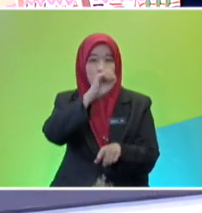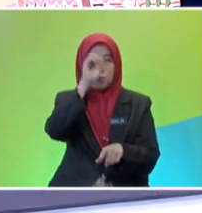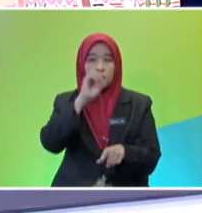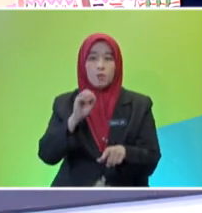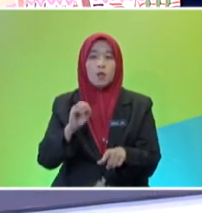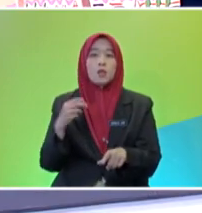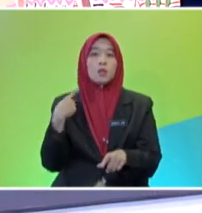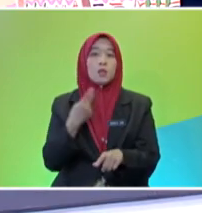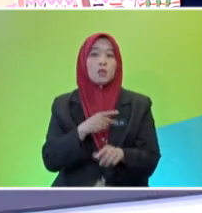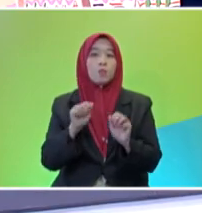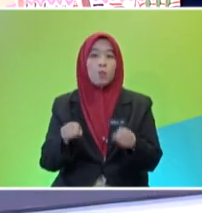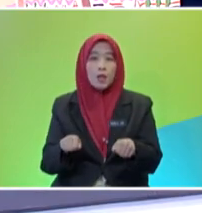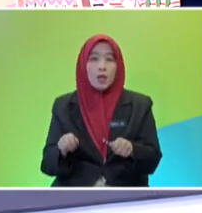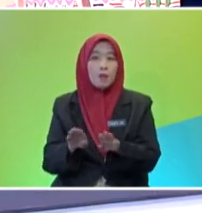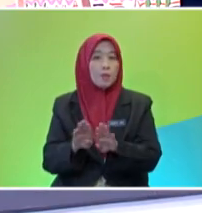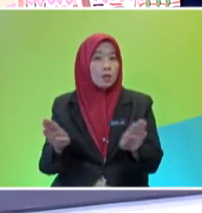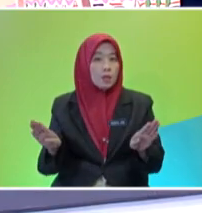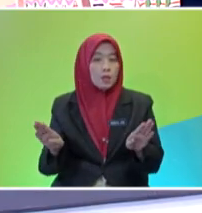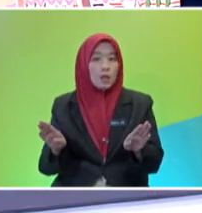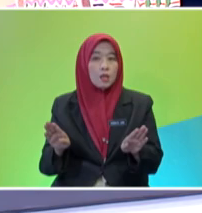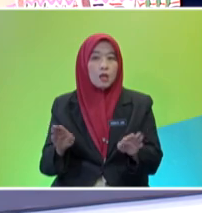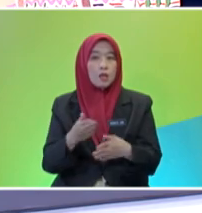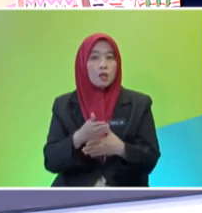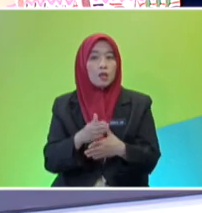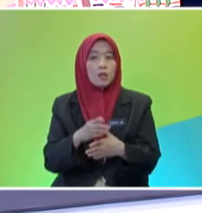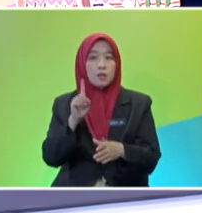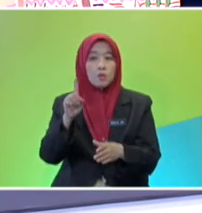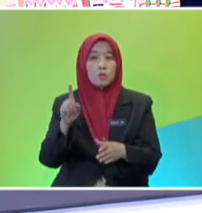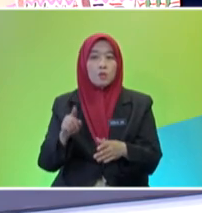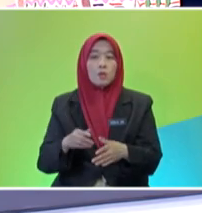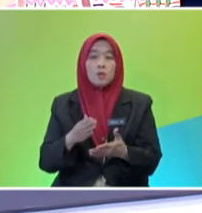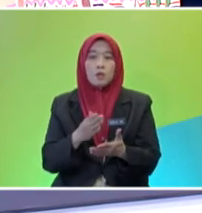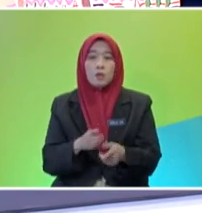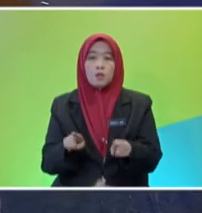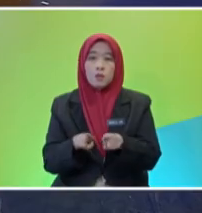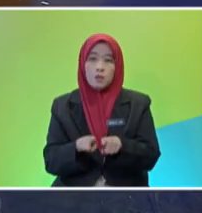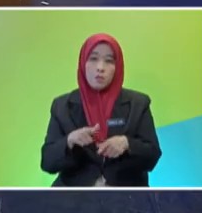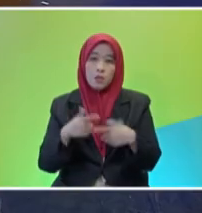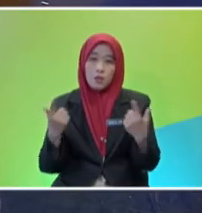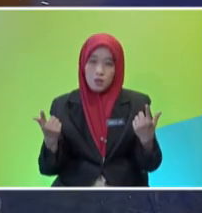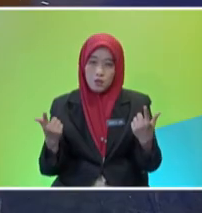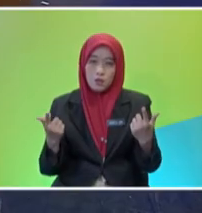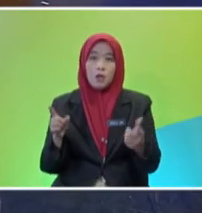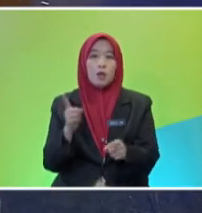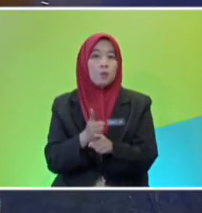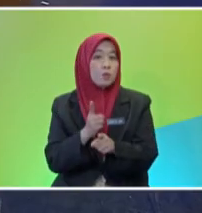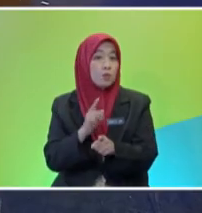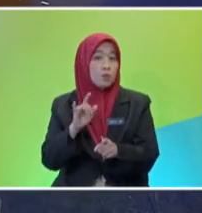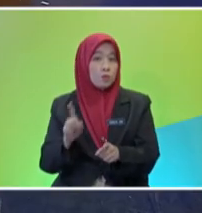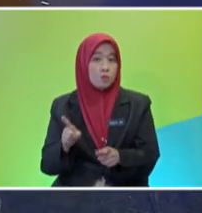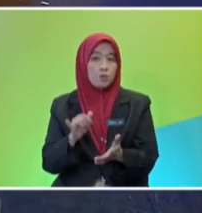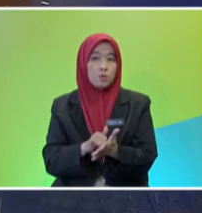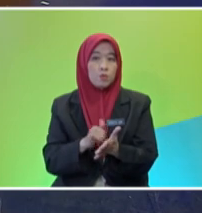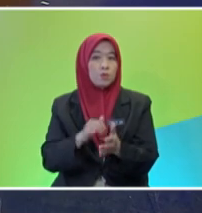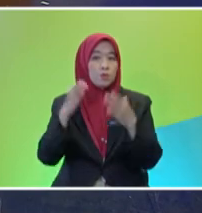membezakan antara satu sama lain dan kita boleh mengenali antara satu dengan yang lain. Betul tu cikgu. Baiklah, terima kasih untuk